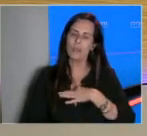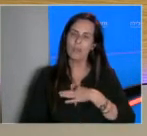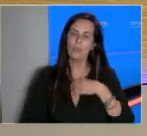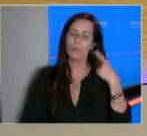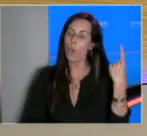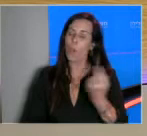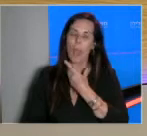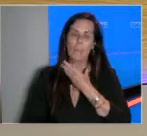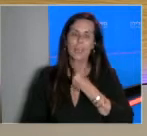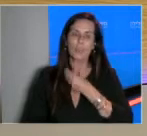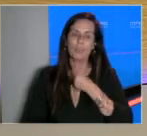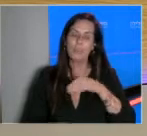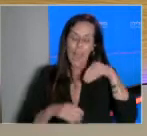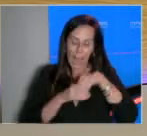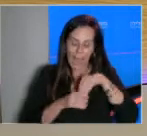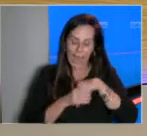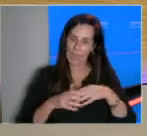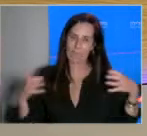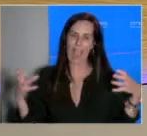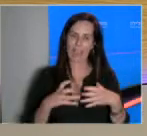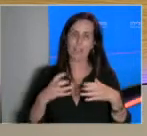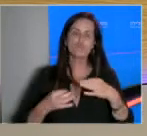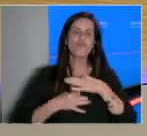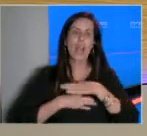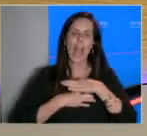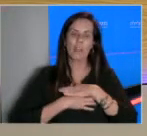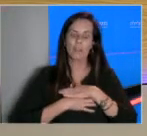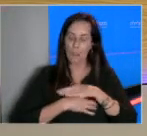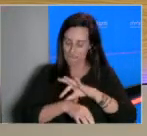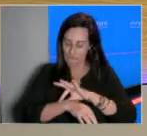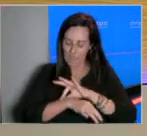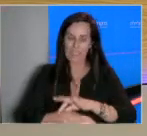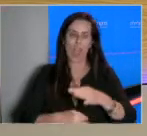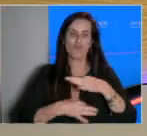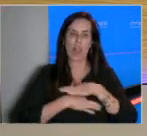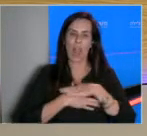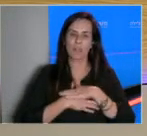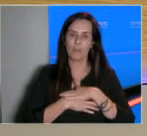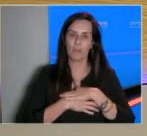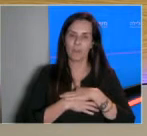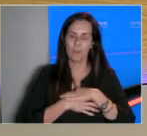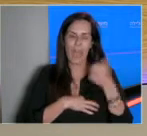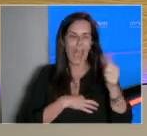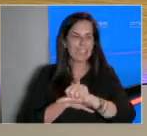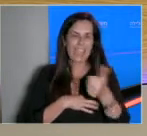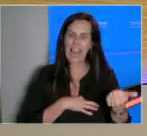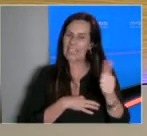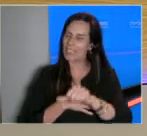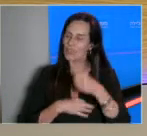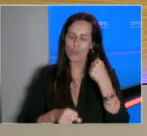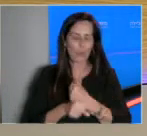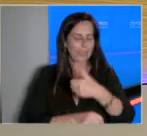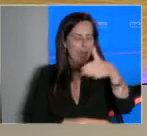יוצאי ויוצאות אתיופיה, הם חלק מהחברה שלנו, בשר מבשרנו. הסלקציה